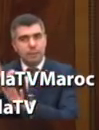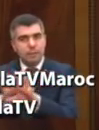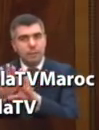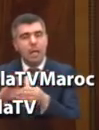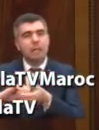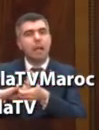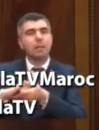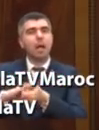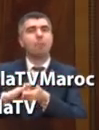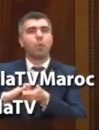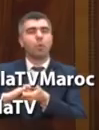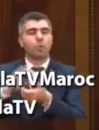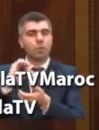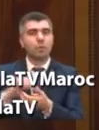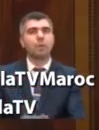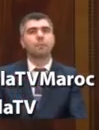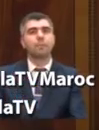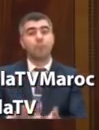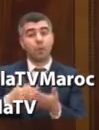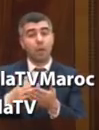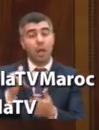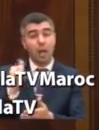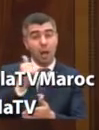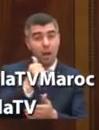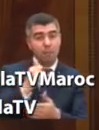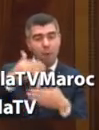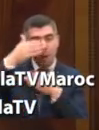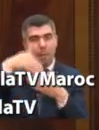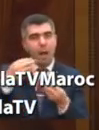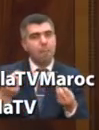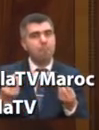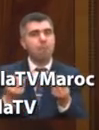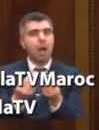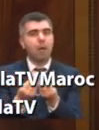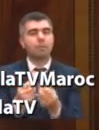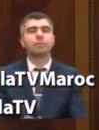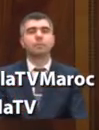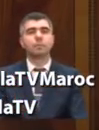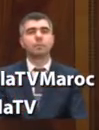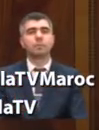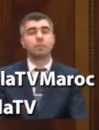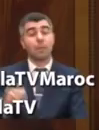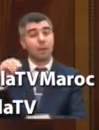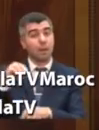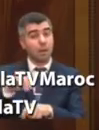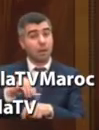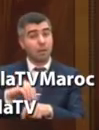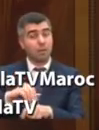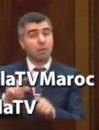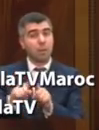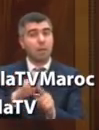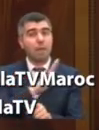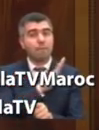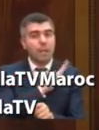المشتركة خاصة على الصعيدين العربي والمغاربي، وكذا في تعزيز وحدة الصف